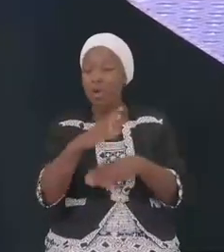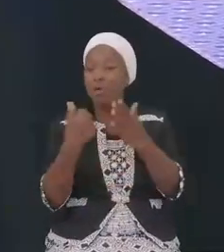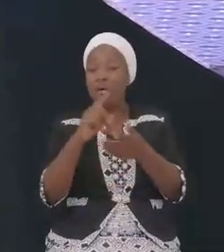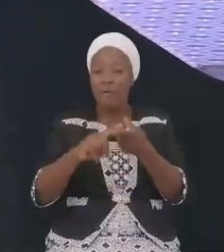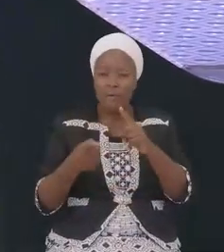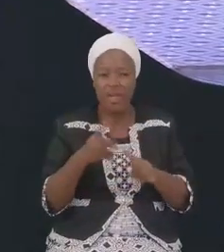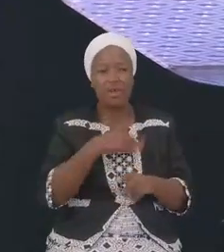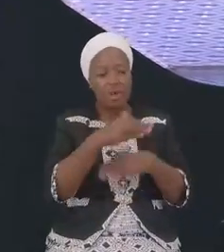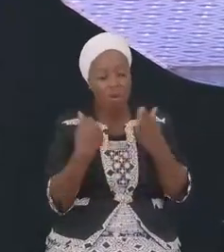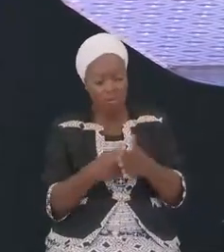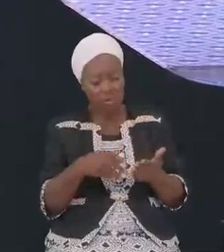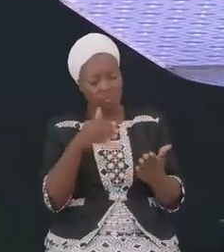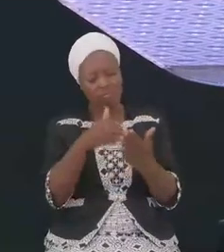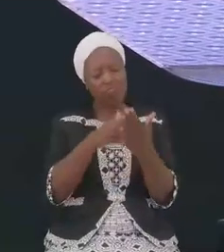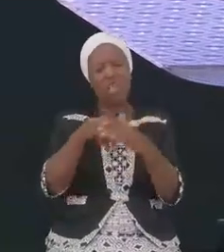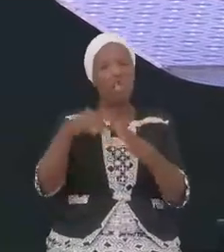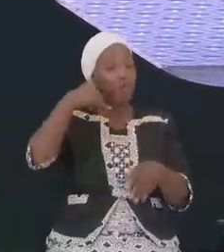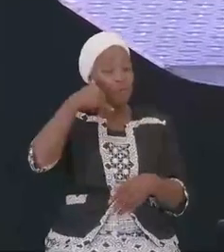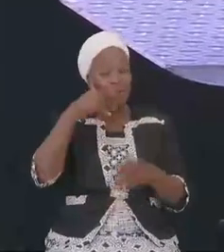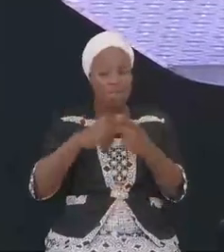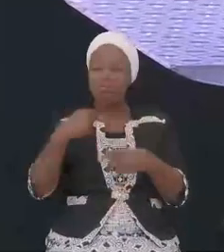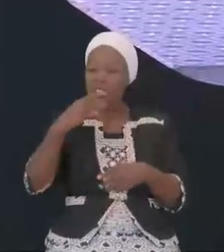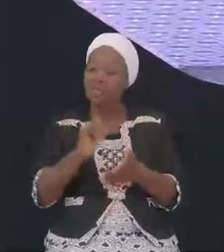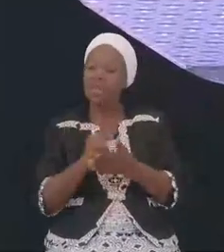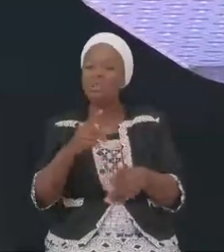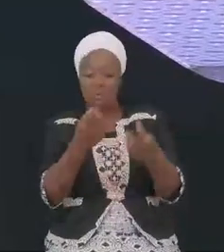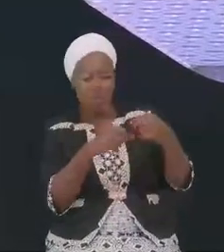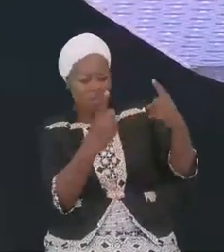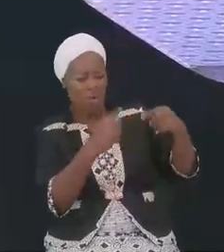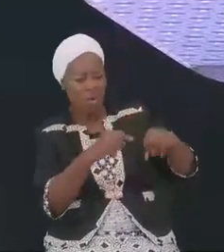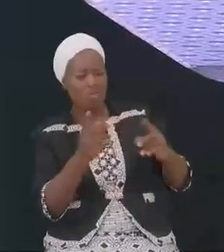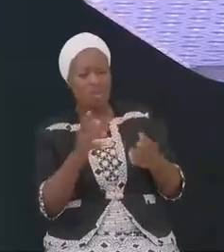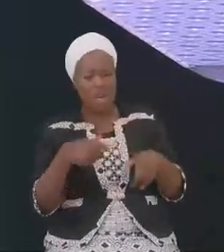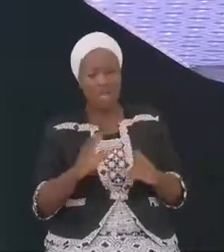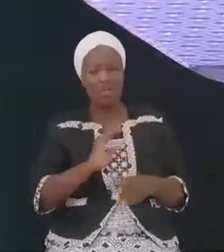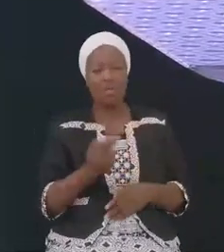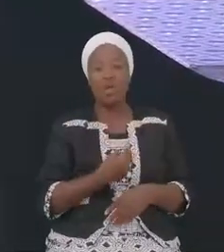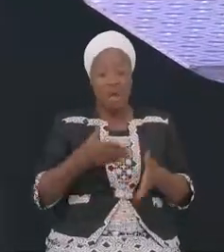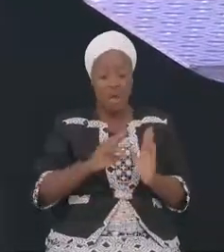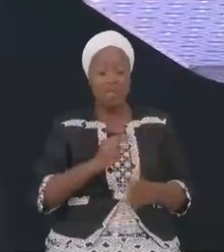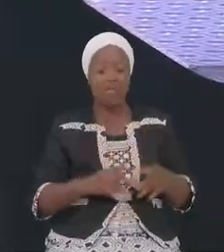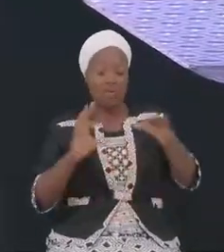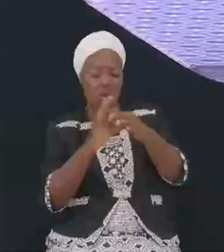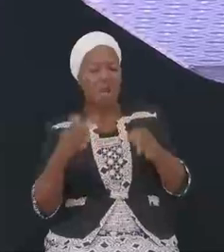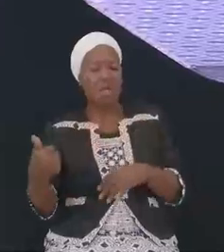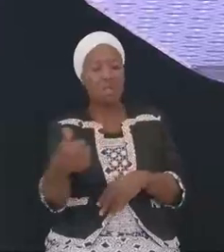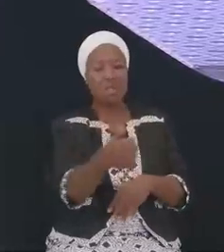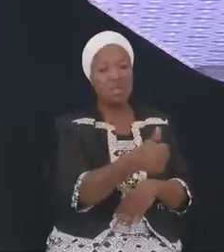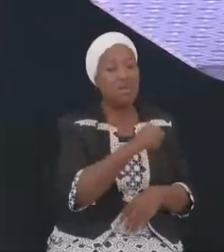les contacts dans ton téléphone, tu dis venez, venez, venez, joignons-nous ensemble. Et tu dis